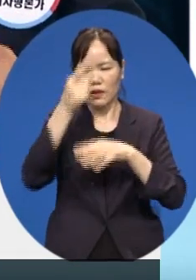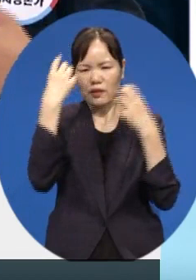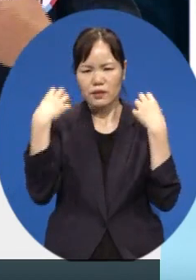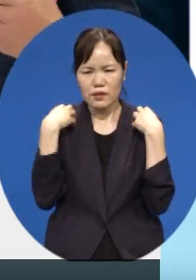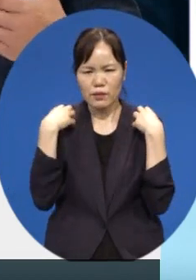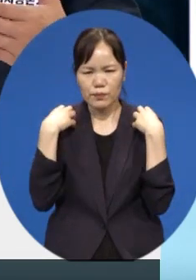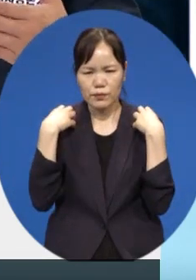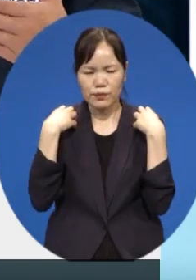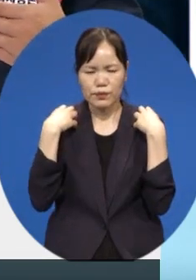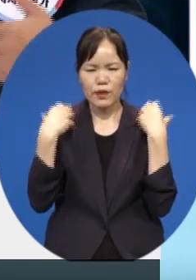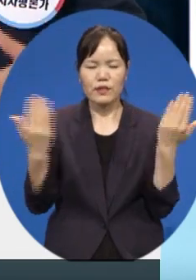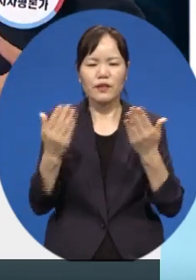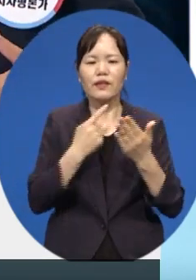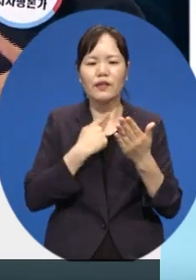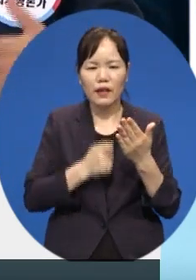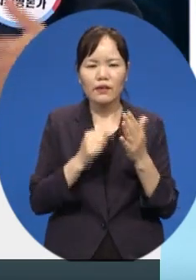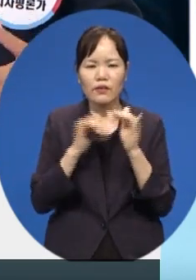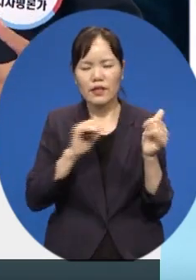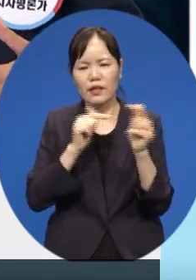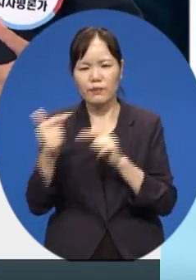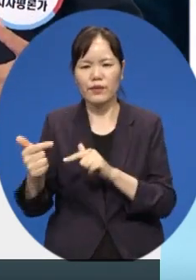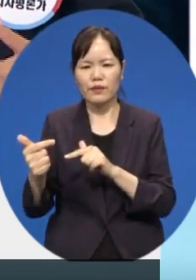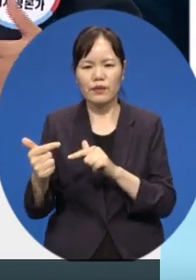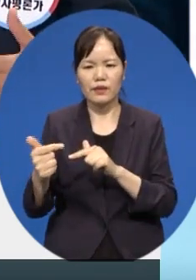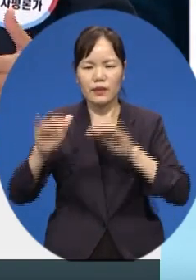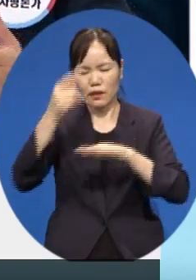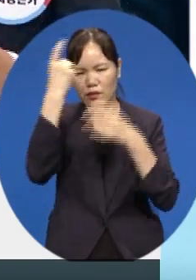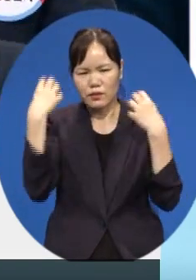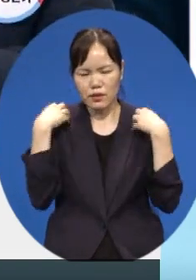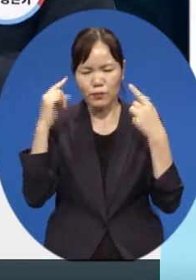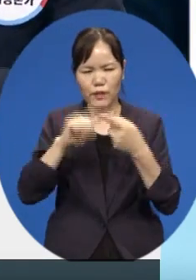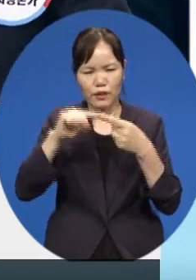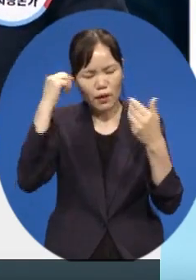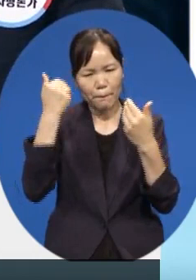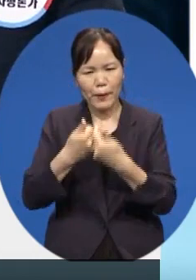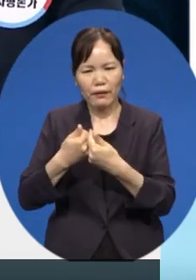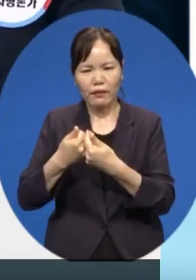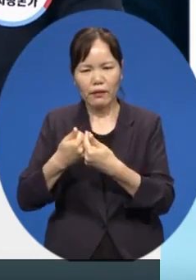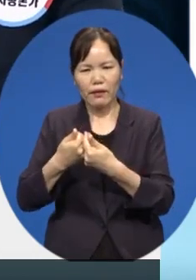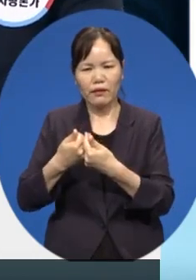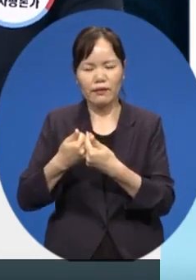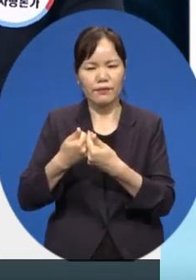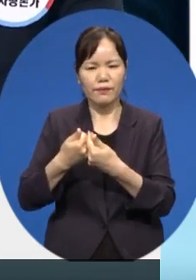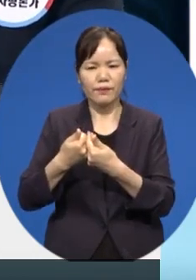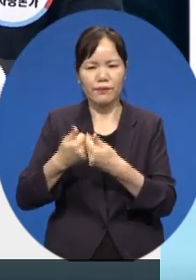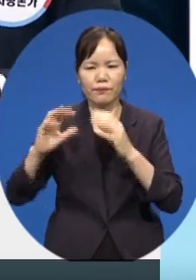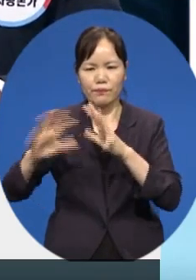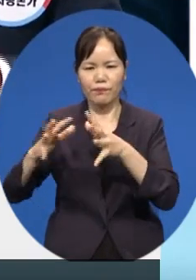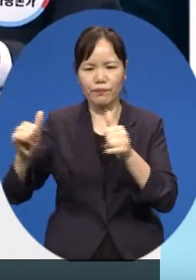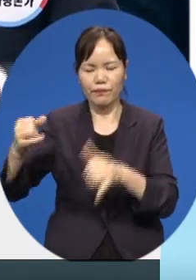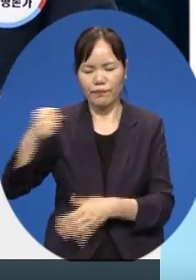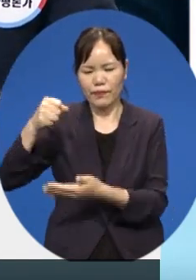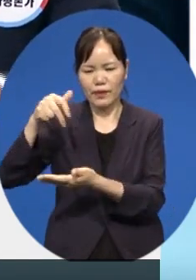분들이 어떤 측면에서 보면 현 정권에 대해서 등을 돌리고 반대 진영에 가서 선거를 하는 대선을 치른다는 이 점을